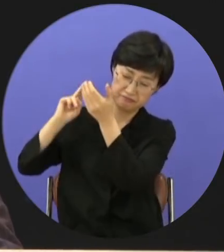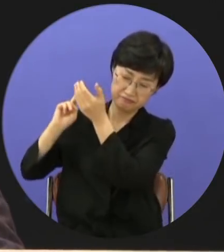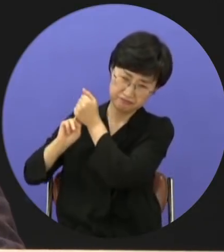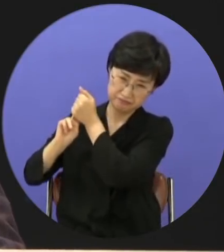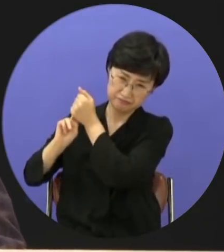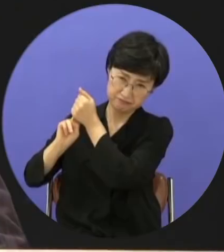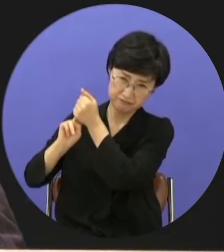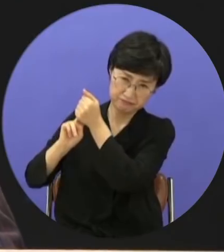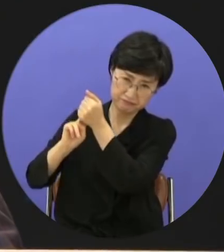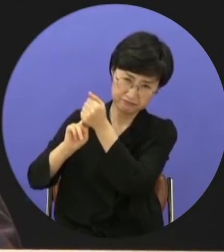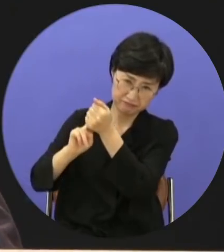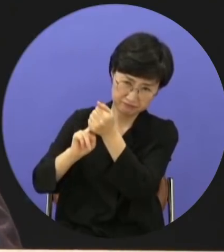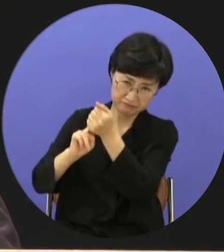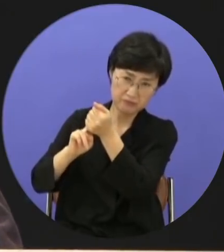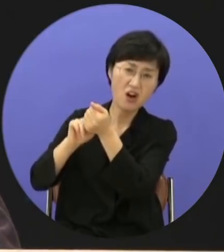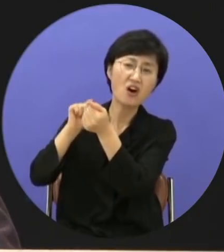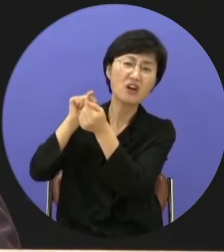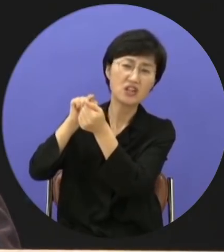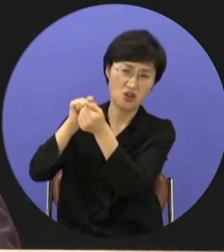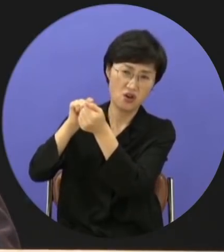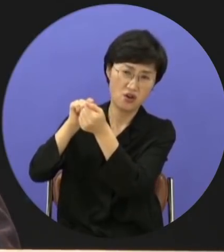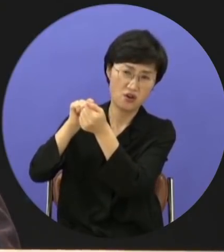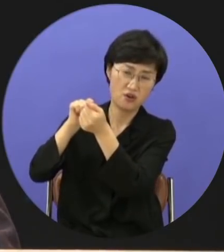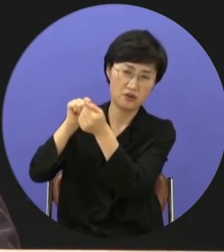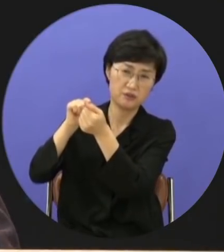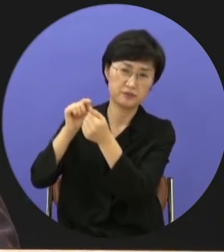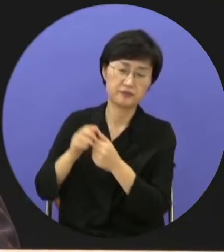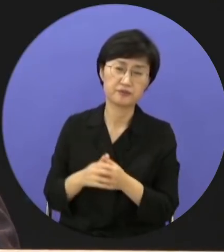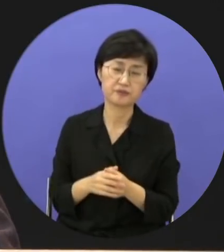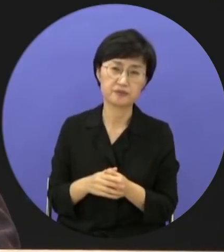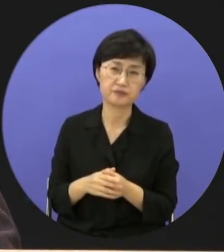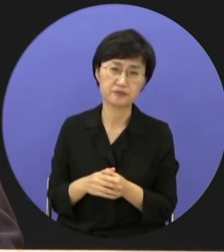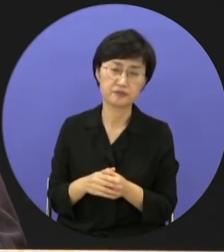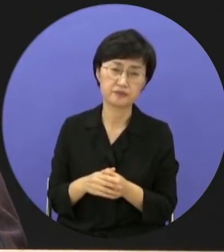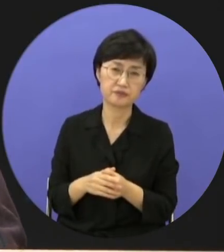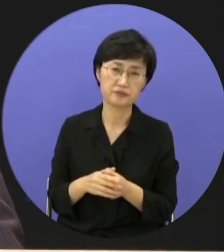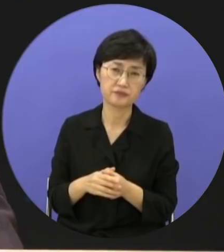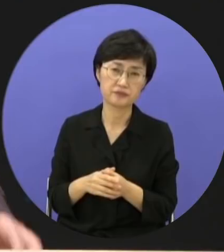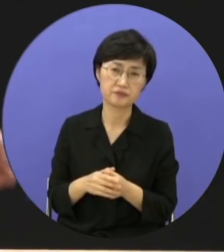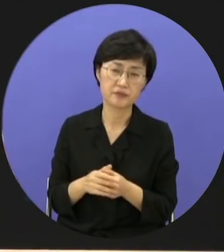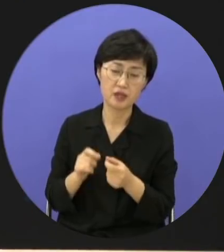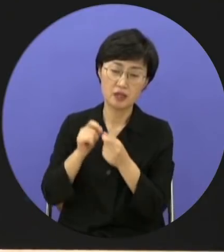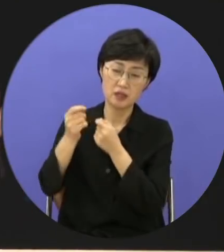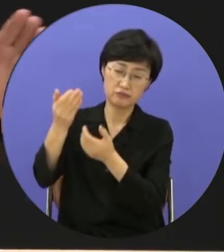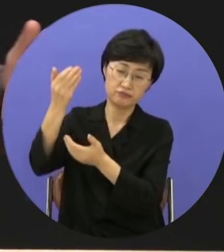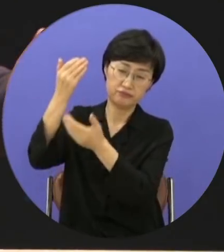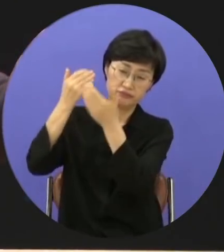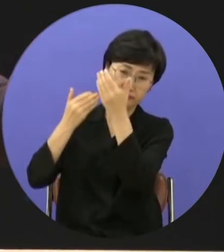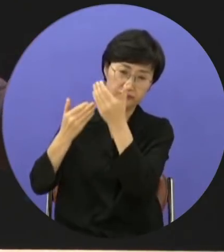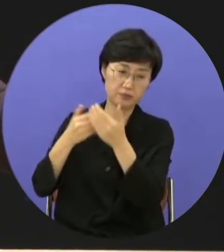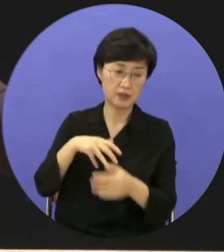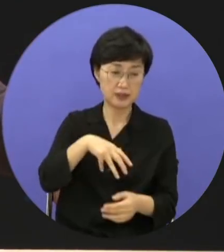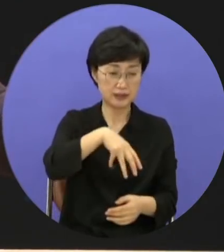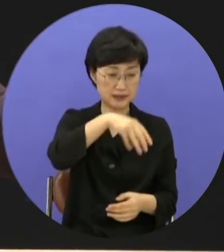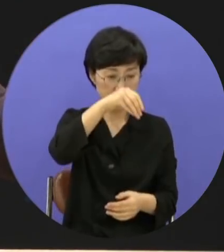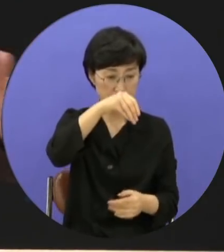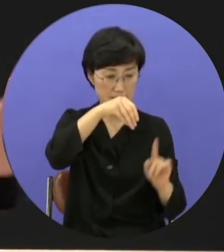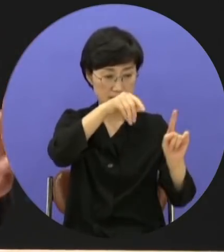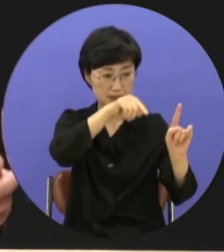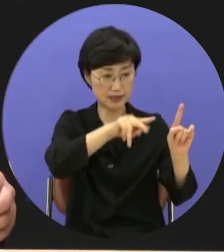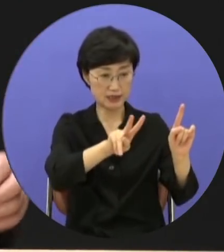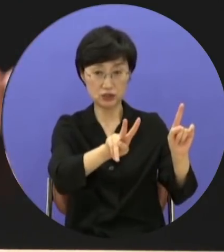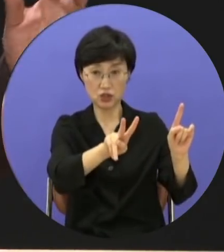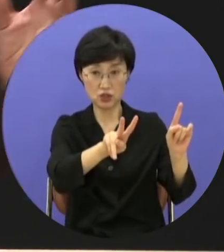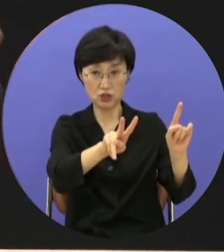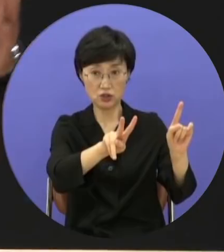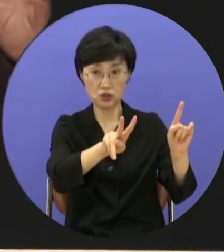my gospel, and he expresses it this way, it was hidden for long ages past. 영세전에 창세기 1장 2절을 보면요. 인간이 오기